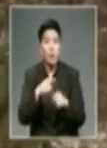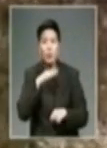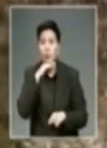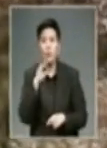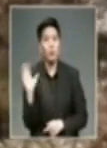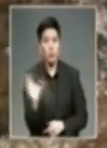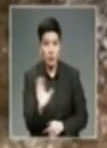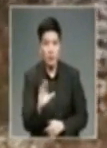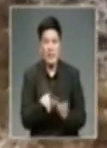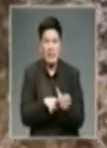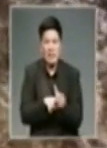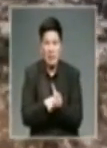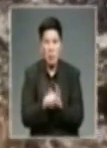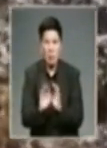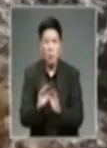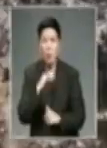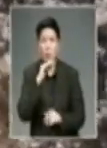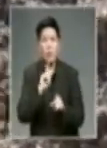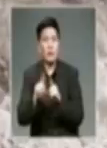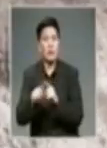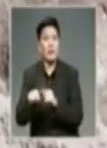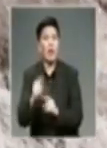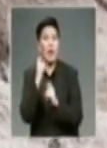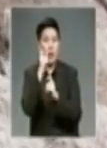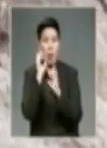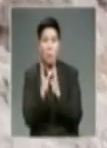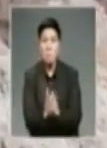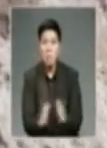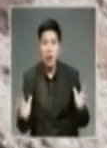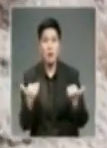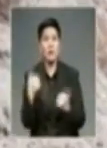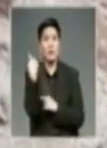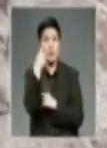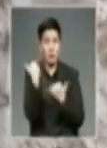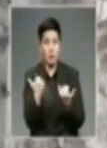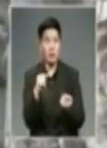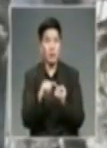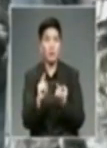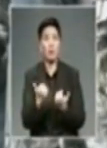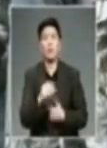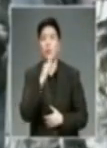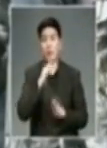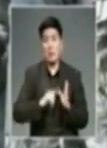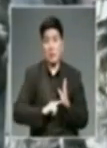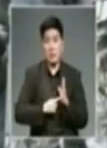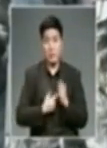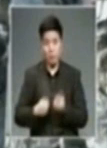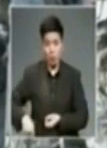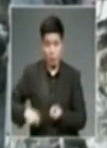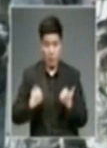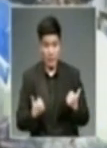ปรกนะเชื้อโรคหมักหมมอะไรเหล่านี้มันอันตรายนะครับคนเยอะเป็นจำนวนมากเราถ้าเราเริ่มต้นสงกร